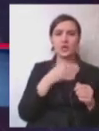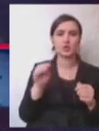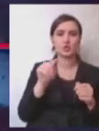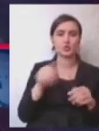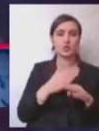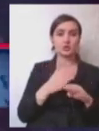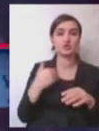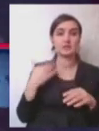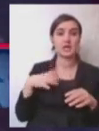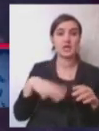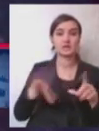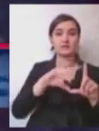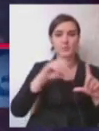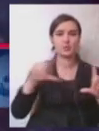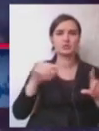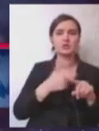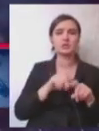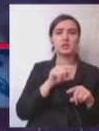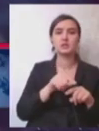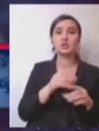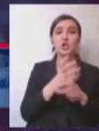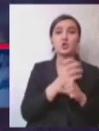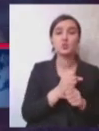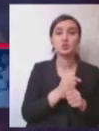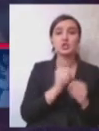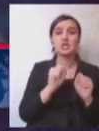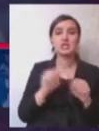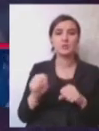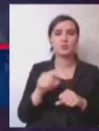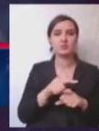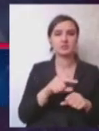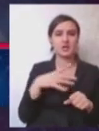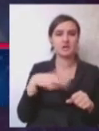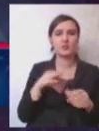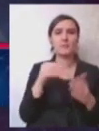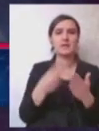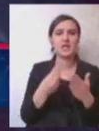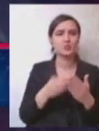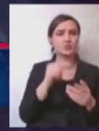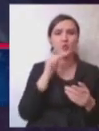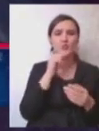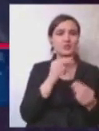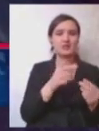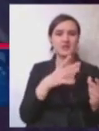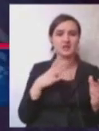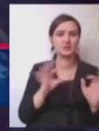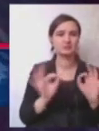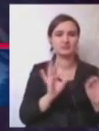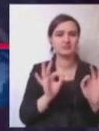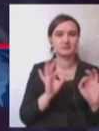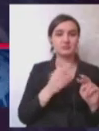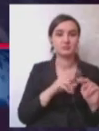ჩვენი ქვეყანა, ჩვენი შეზღუდული შესაძლებლობების ქვეყანა, ასე ვიტყოდი, ფინანსურად, ეკონომიკურად. მე ვფიქრობ,